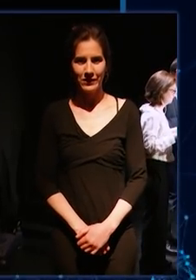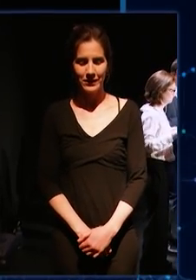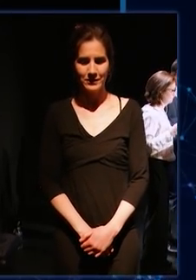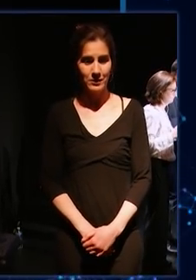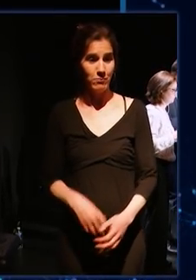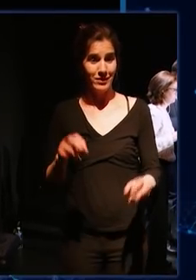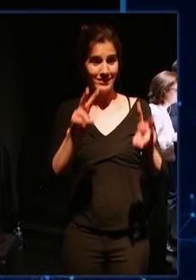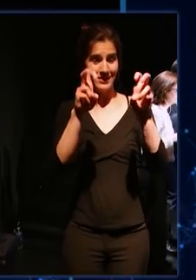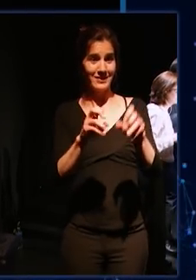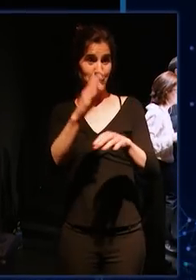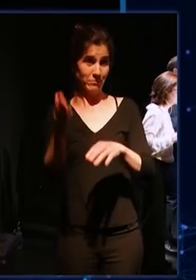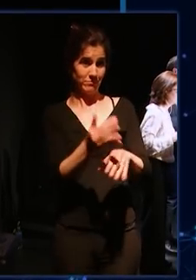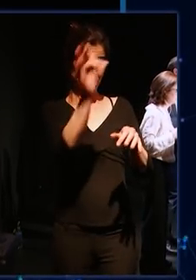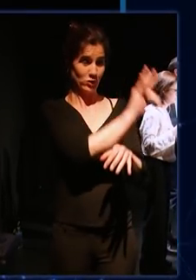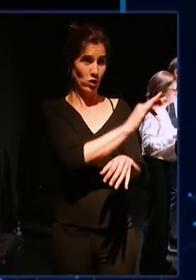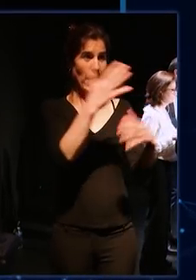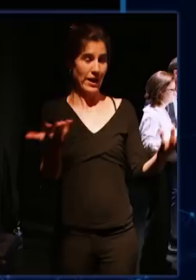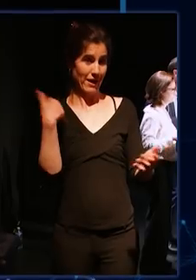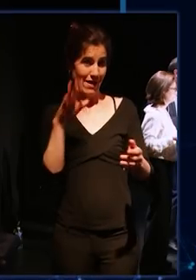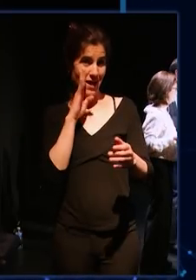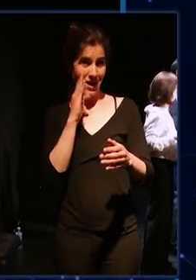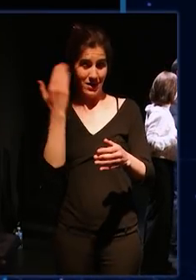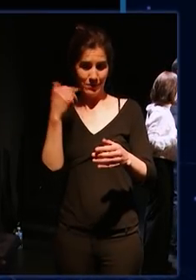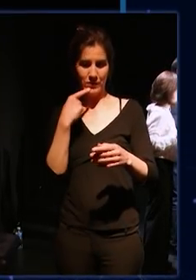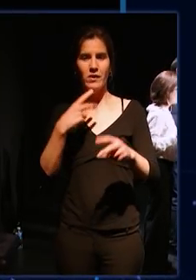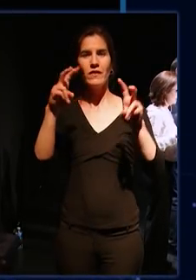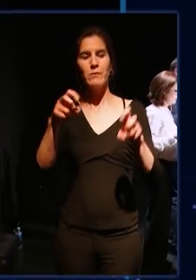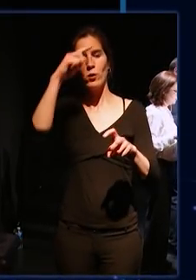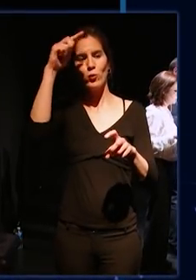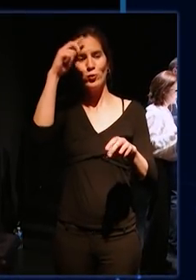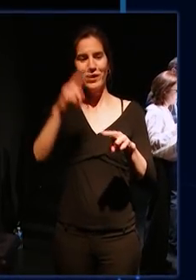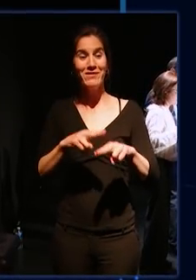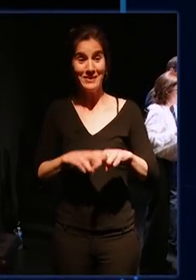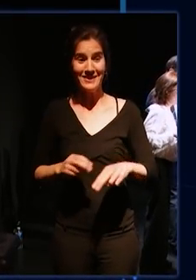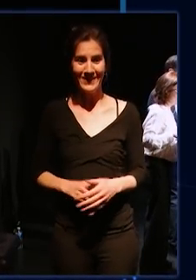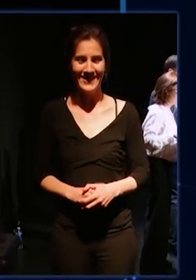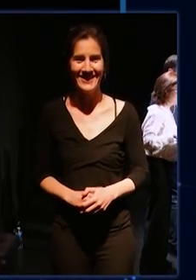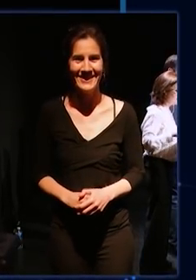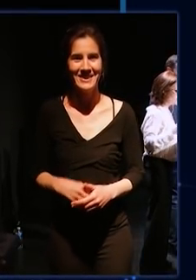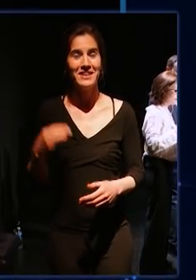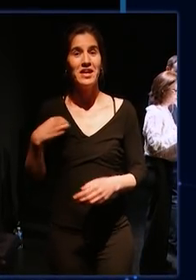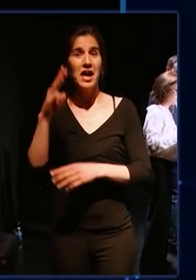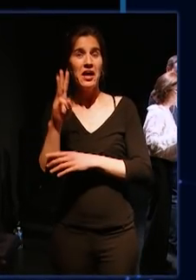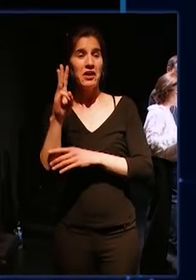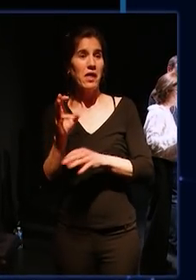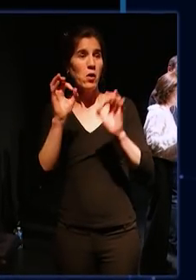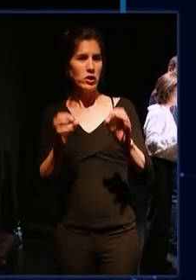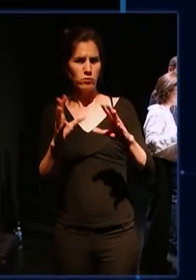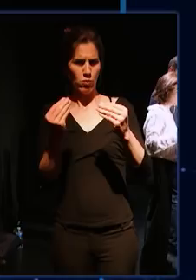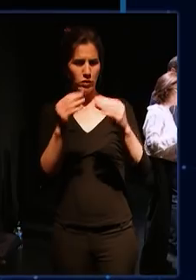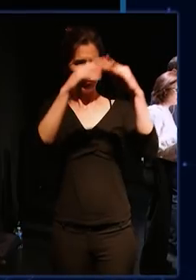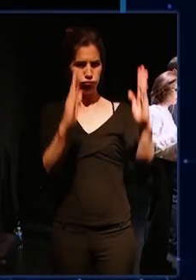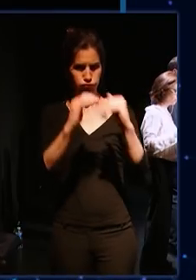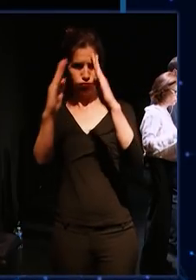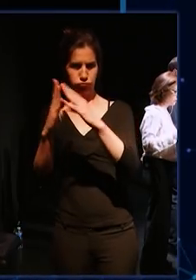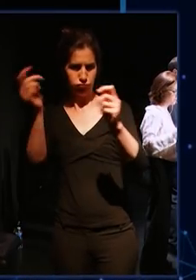Doncs el següent bloc, com hem comentat abans, és el de cultura i festes. Cardedeu és un municipi amb un gran teixit associatiu, com molt